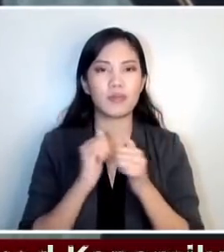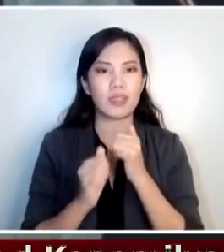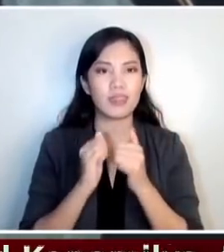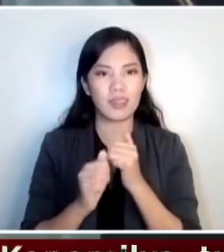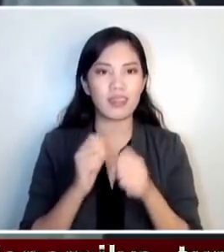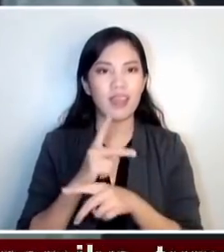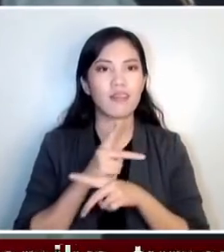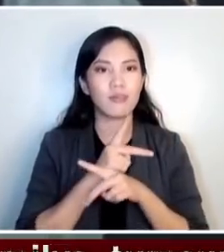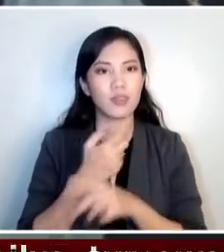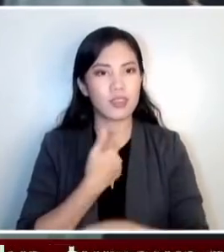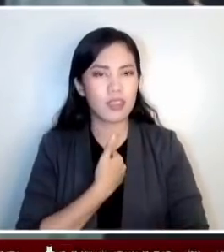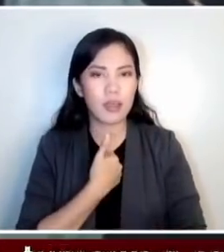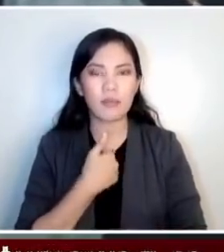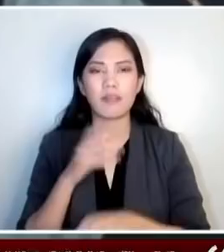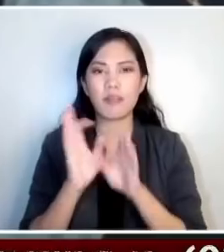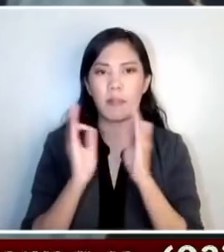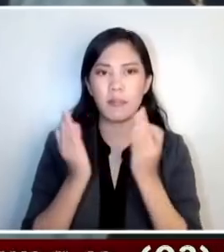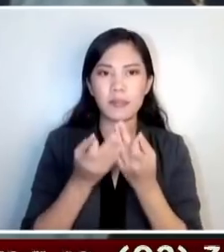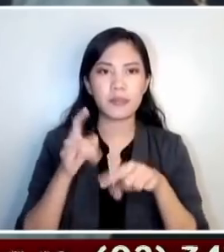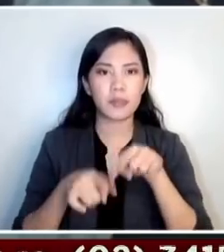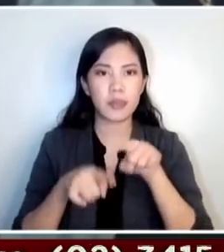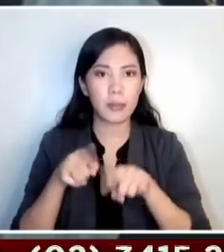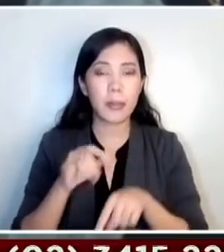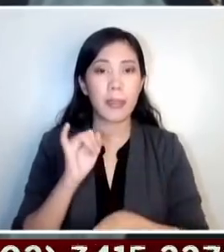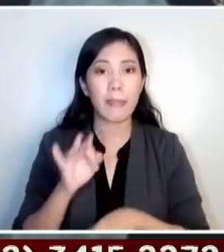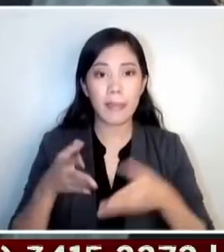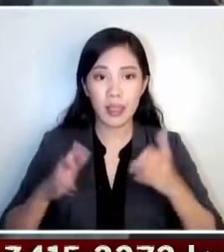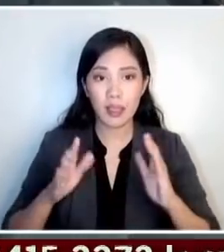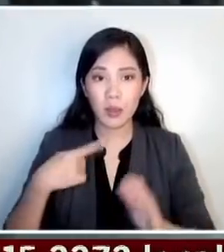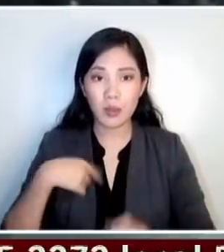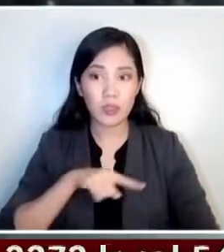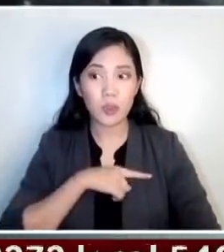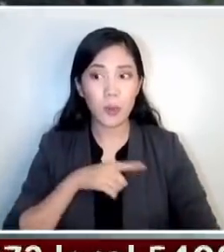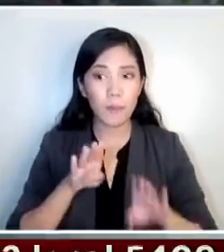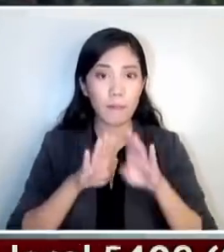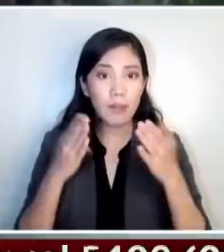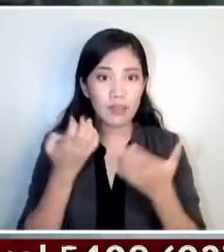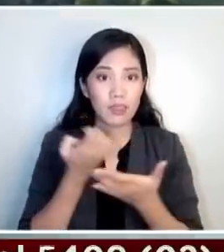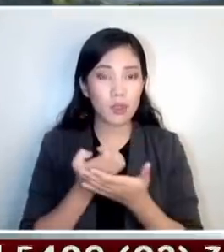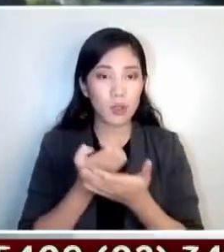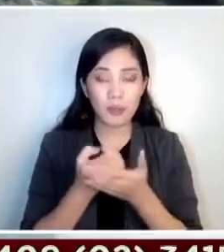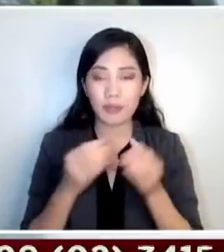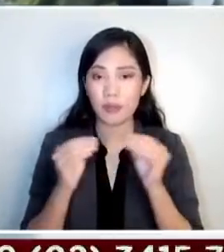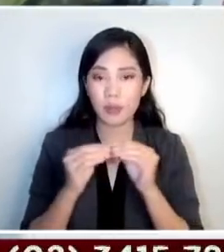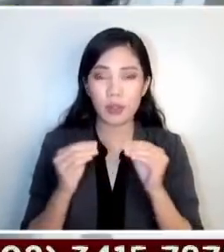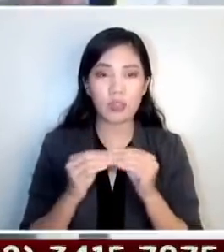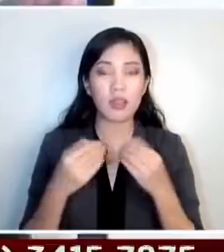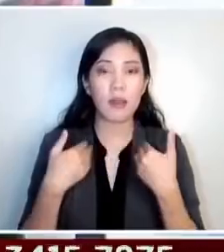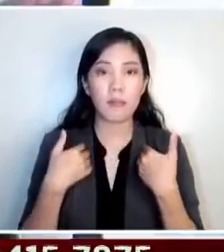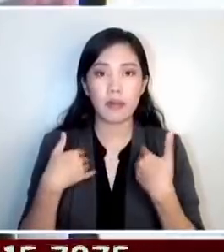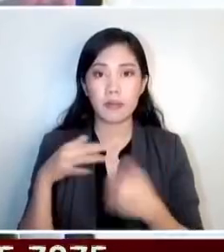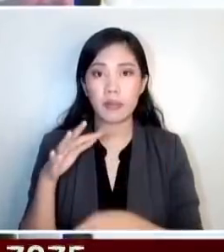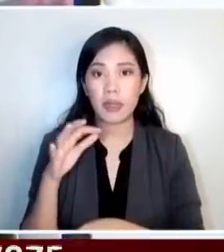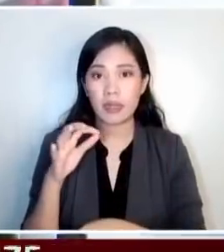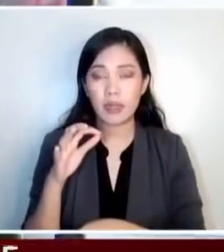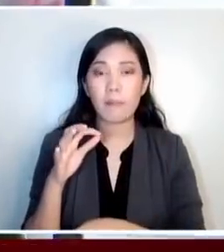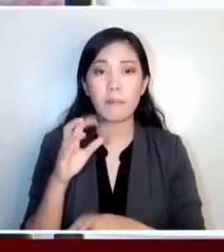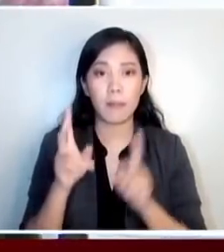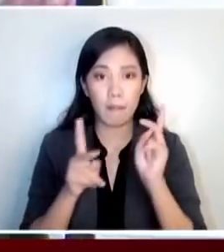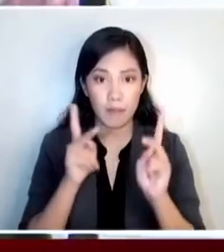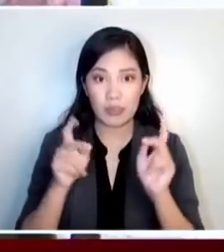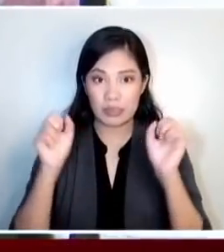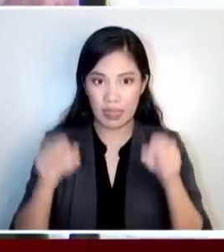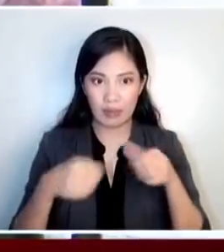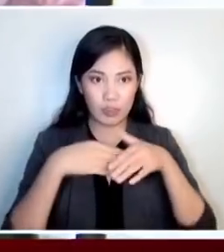and friends, and it will allow us to really open the economy more. Nasa 500 katao ang kayang bakunahan dito sa vaccination